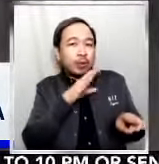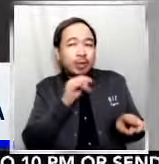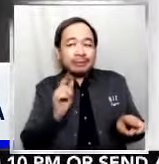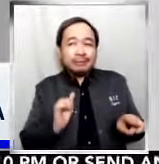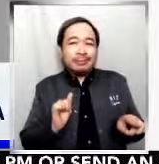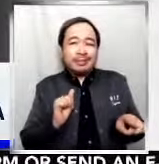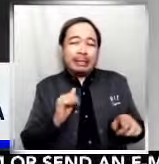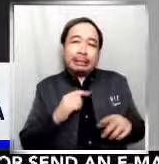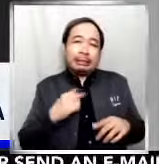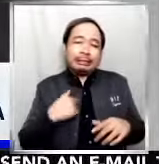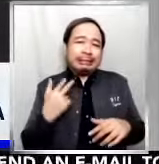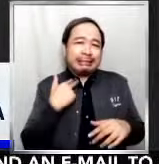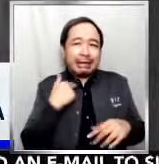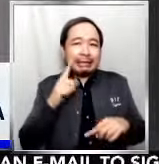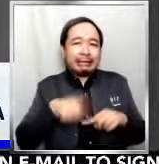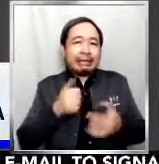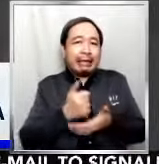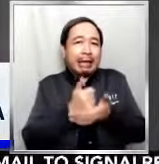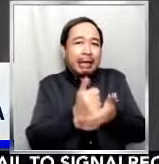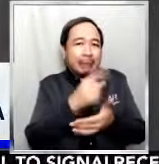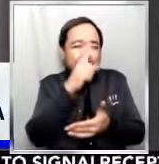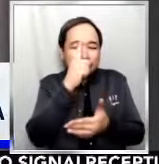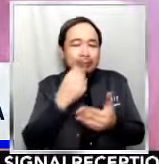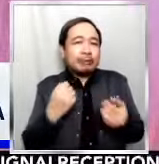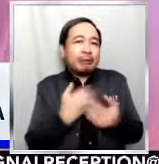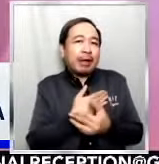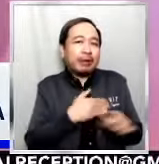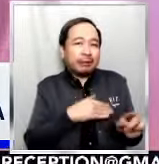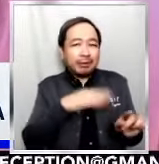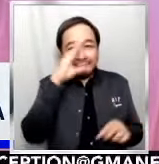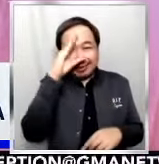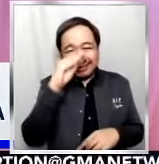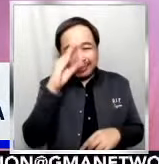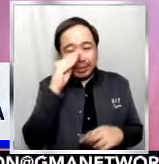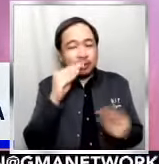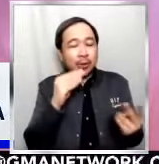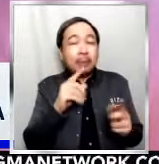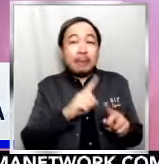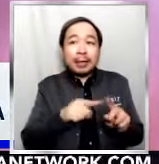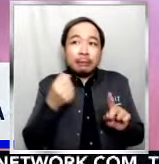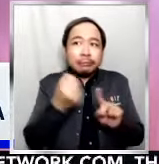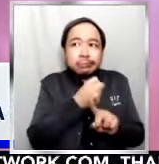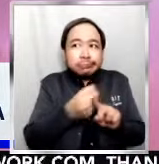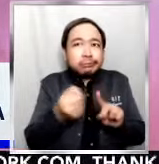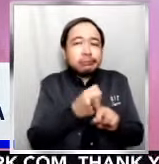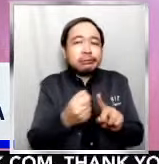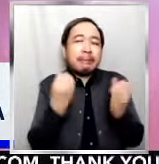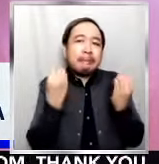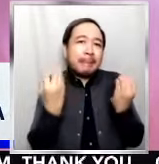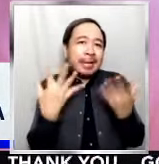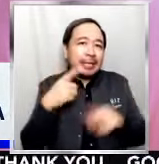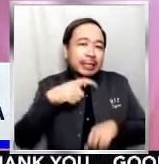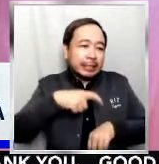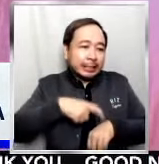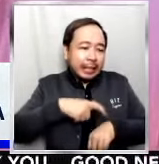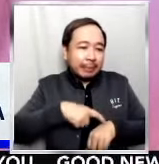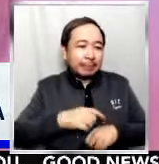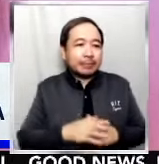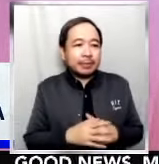lalaki. Pero ang pananakit kay Lola nagpaulit-ulit pa raw. So, gayon tulak sa akin, anim na